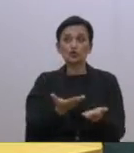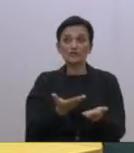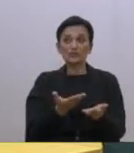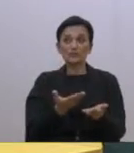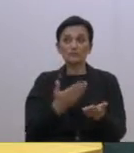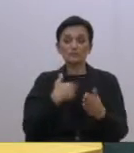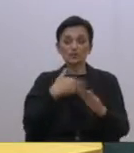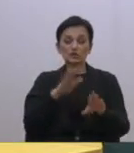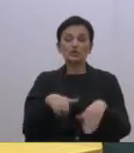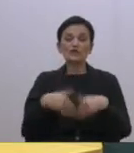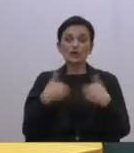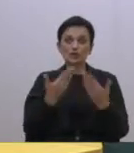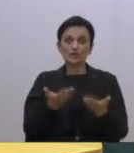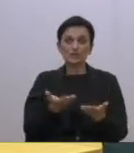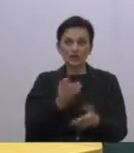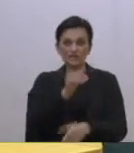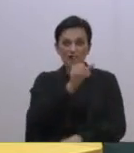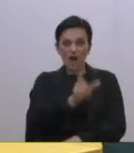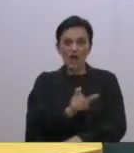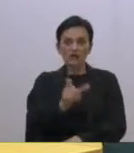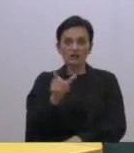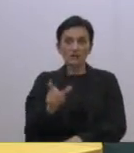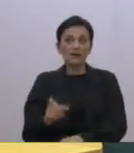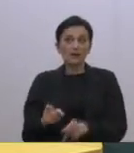შევთავაზოთ ადამიანებს